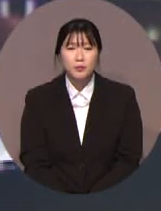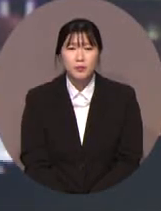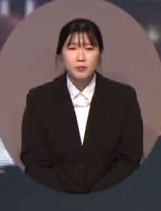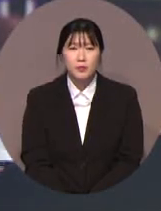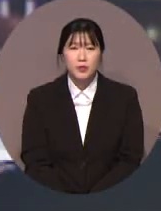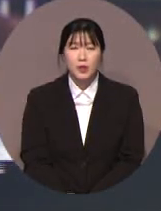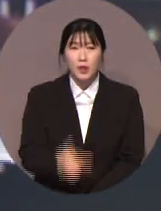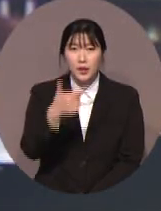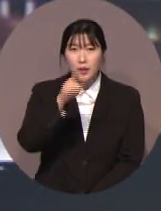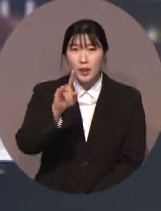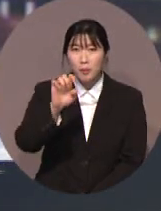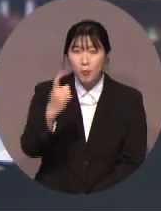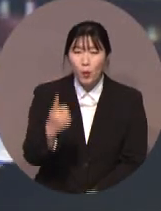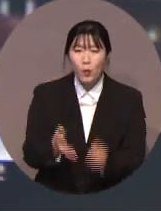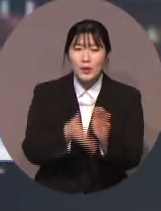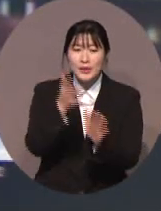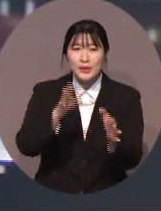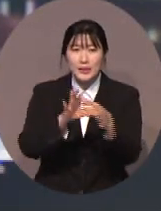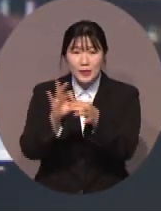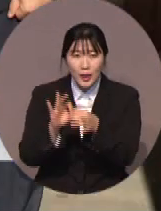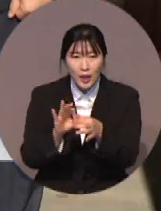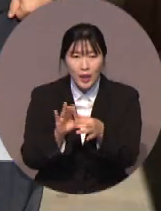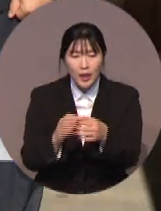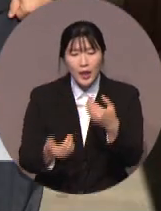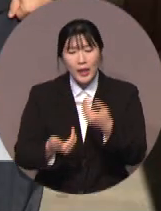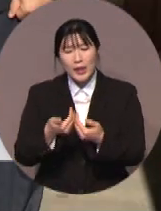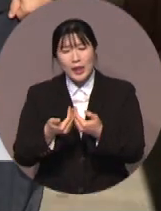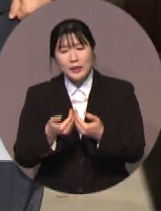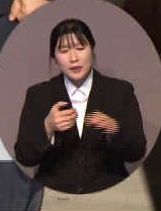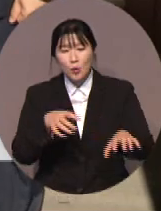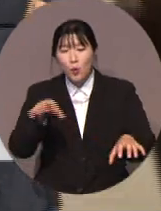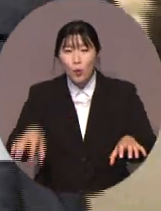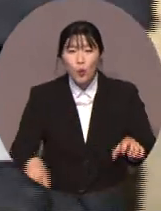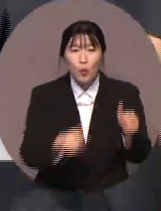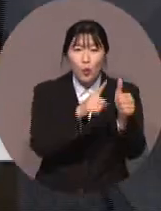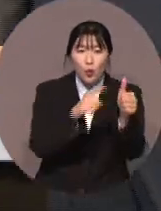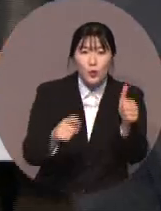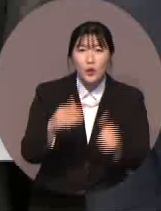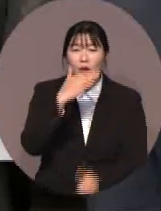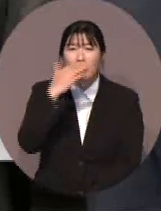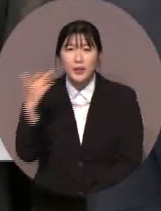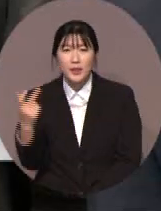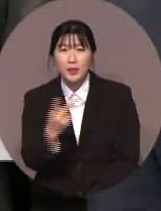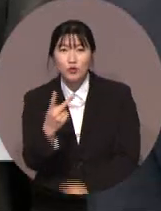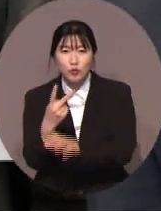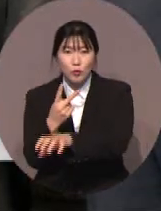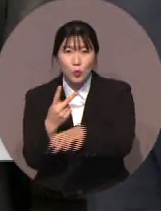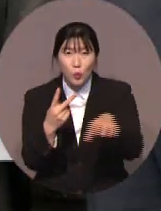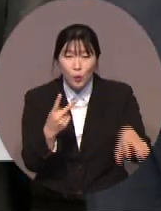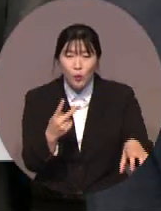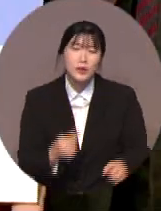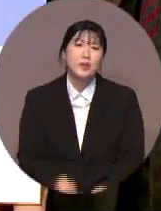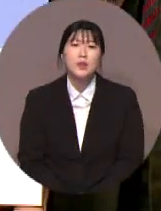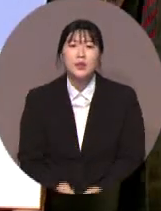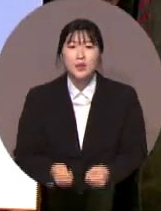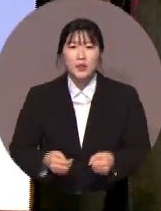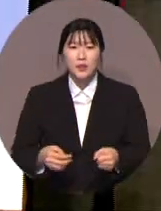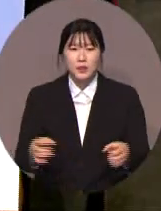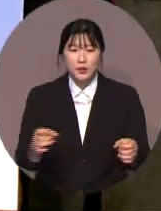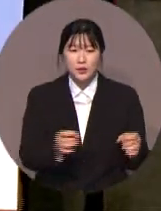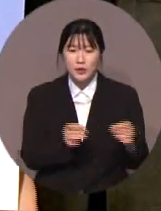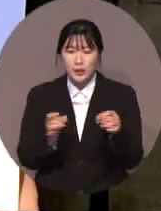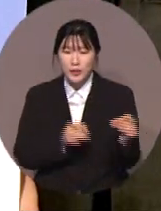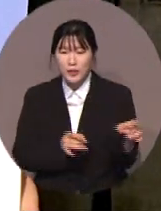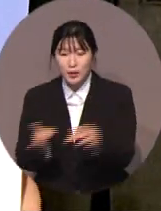내포신도시를 품고 있으면서도 불균형 개발 등으로 갈등이 있었던 홍성군과 예산군이 고향사랑기부재